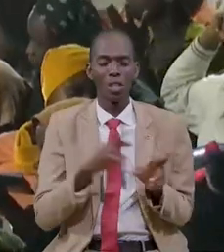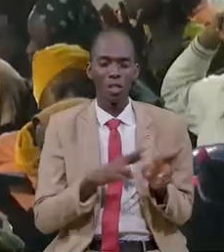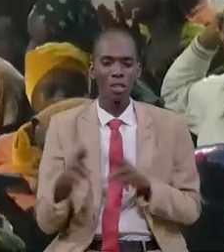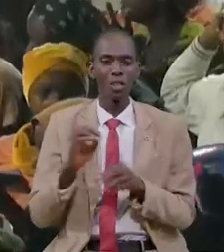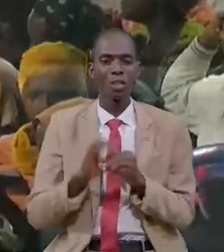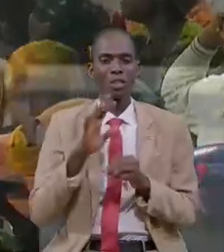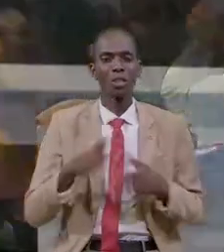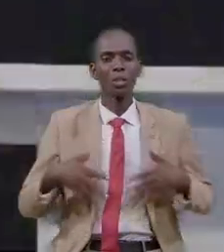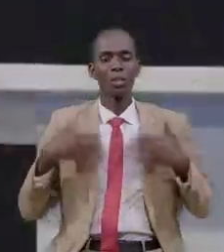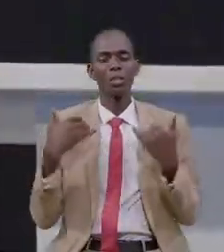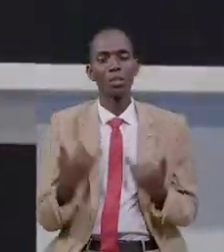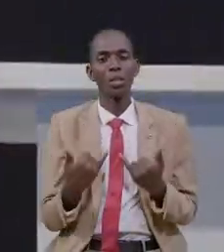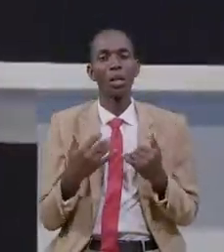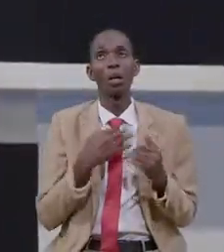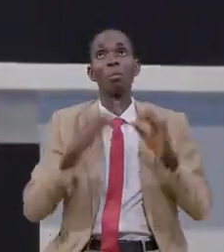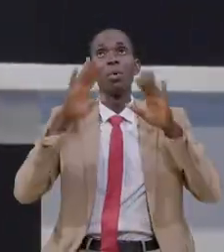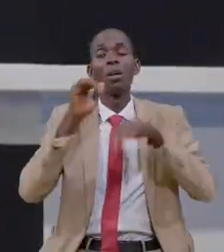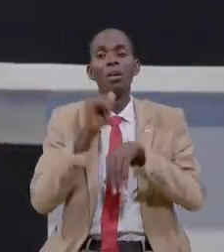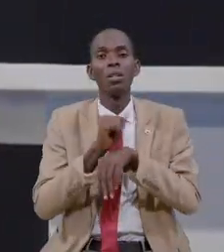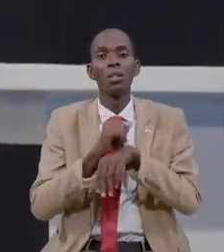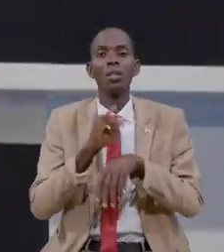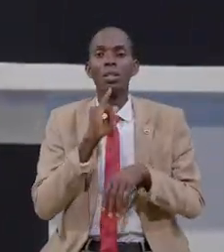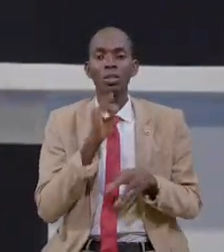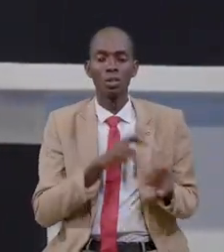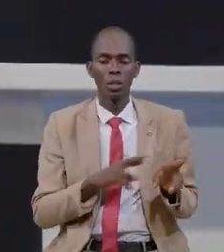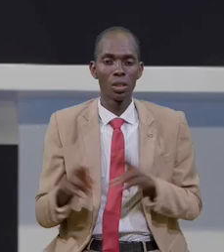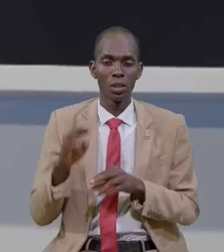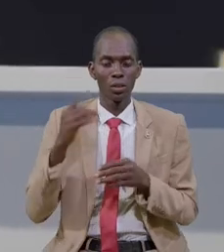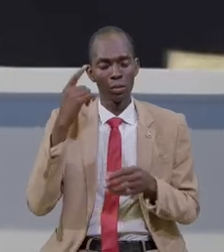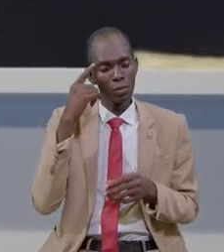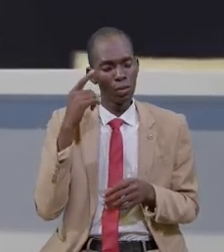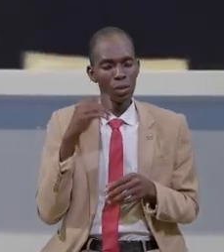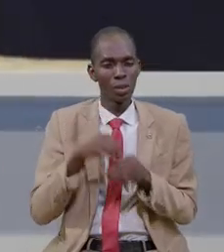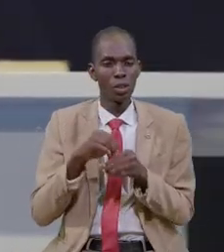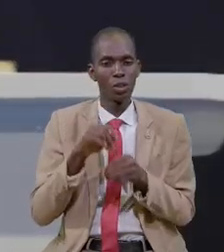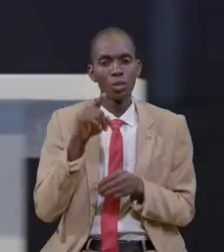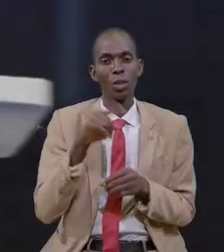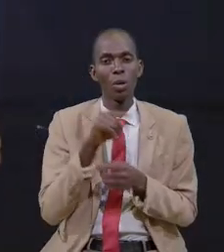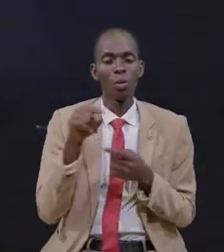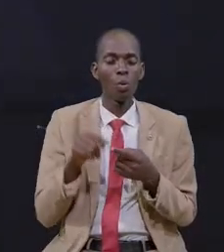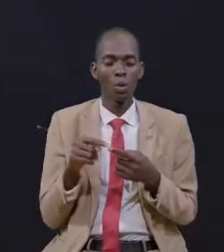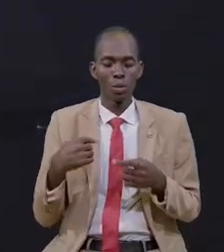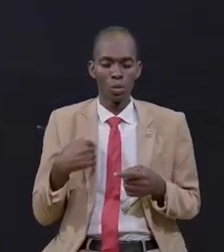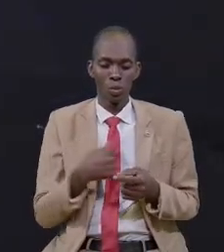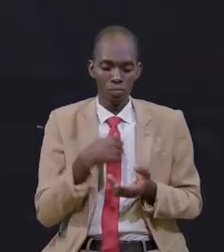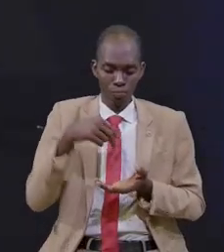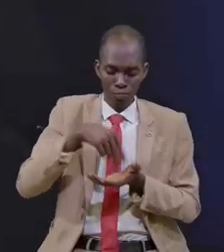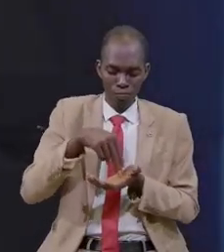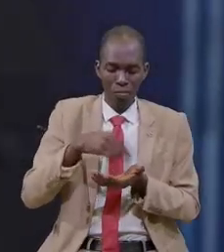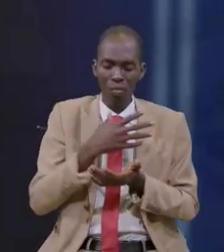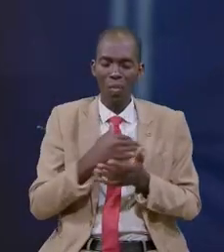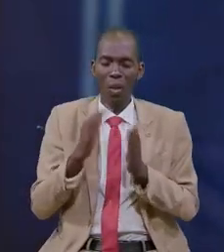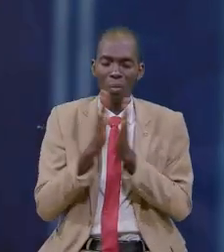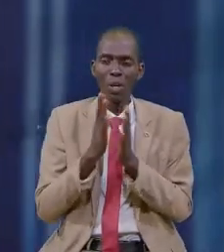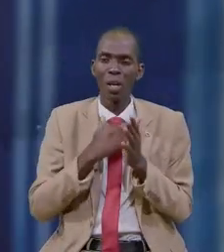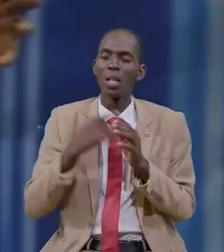compte. Miracle, crédité dans ton compte. Et quand nous allons nous lever et nous disons, au nom